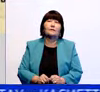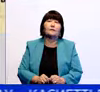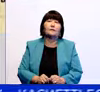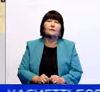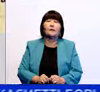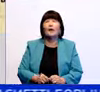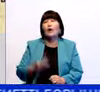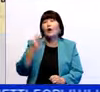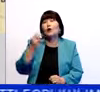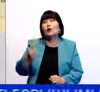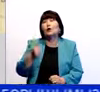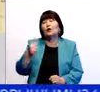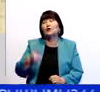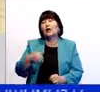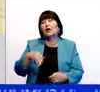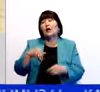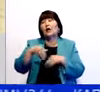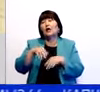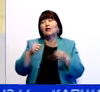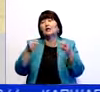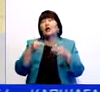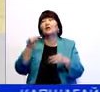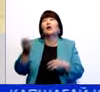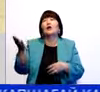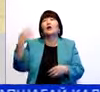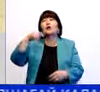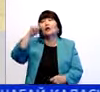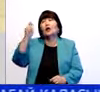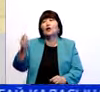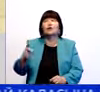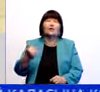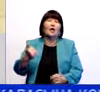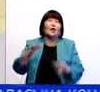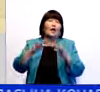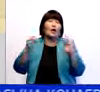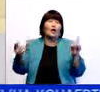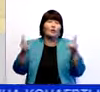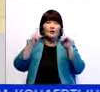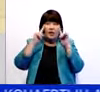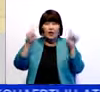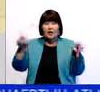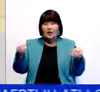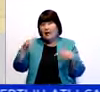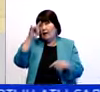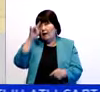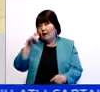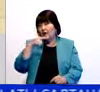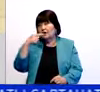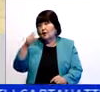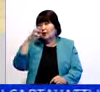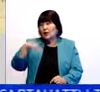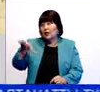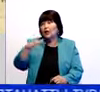Үш сағатқа созылған шеру тарих қойнауына кеткен отты жылдарды әлеуметтік желіде жаңғыртқандай. Қазақстан мен өзге